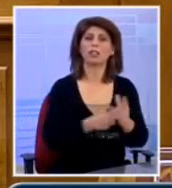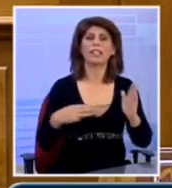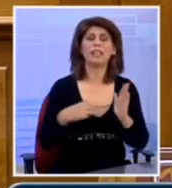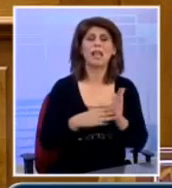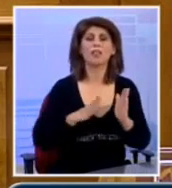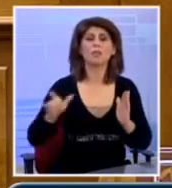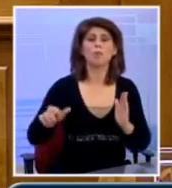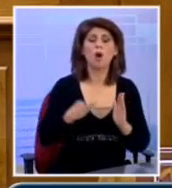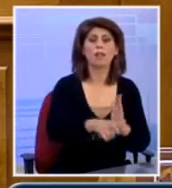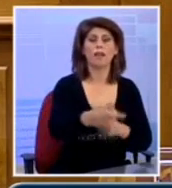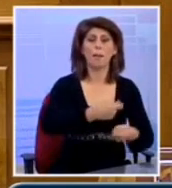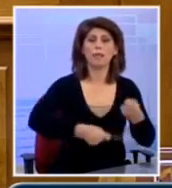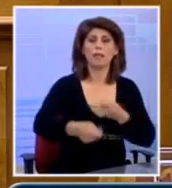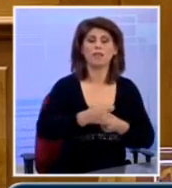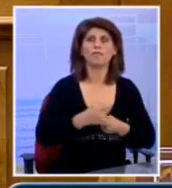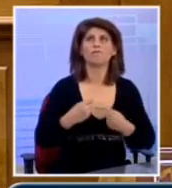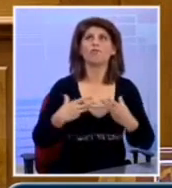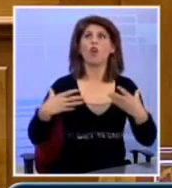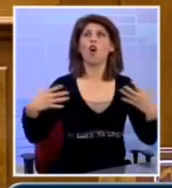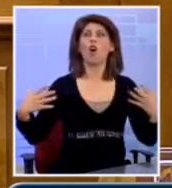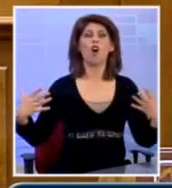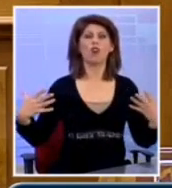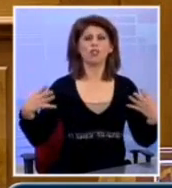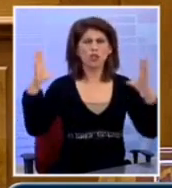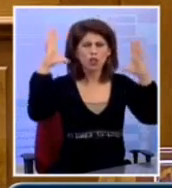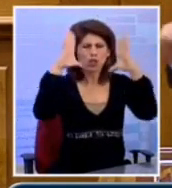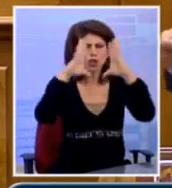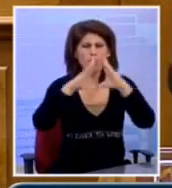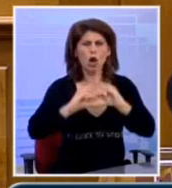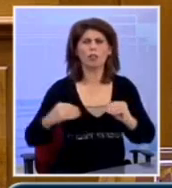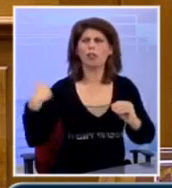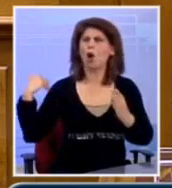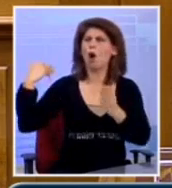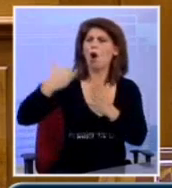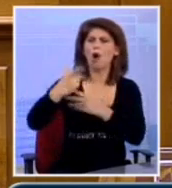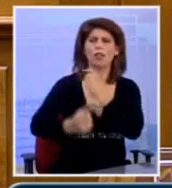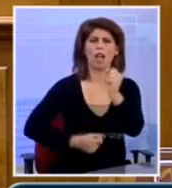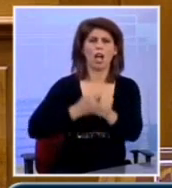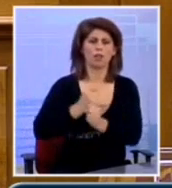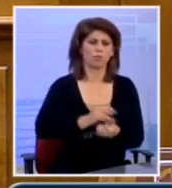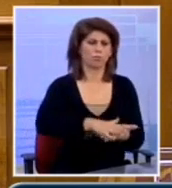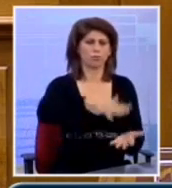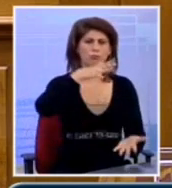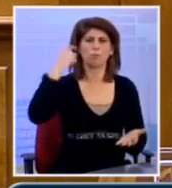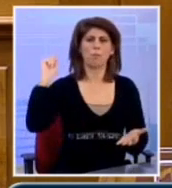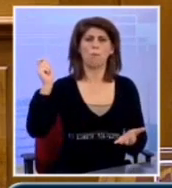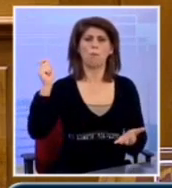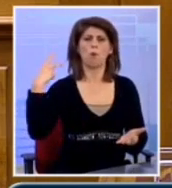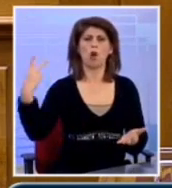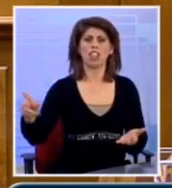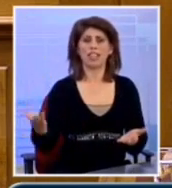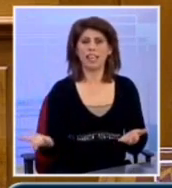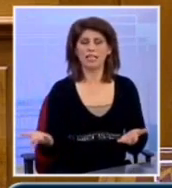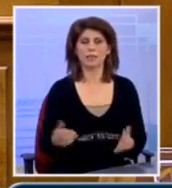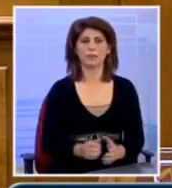χιλιάδες πολίτες και επιχειρήσεις να δουν φως στο τούνελ των χρεών που συσσόρευσαν οι πολιτικές σας? Είναι